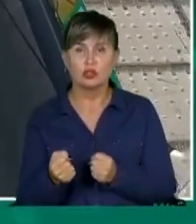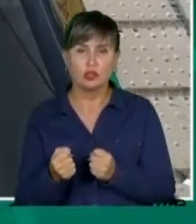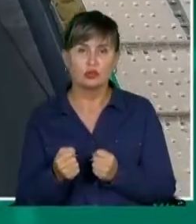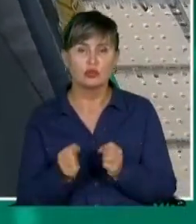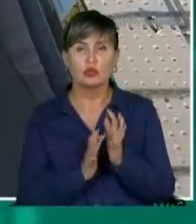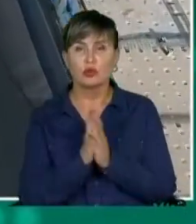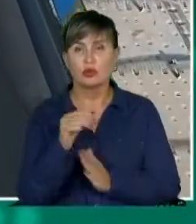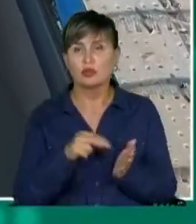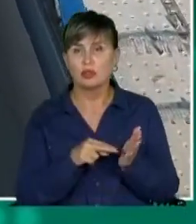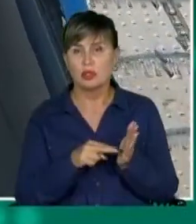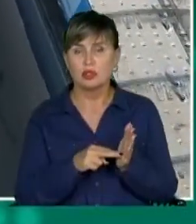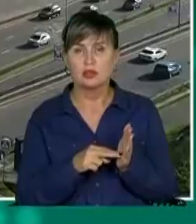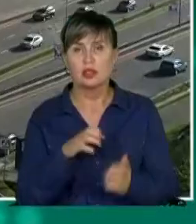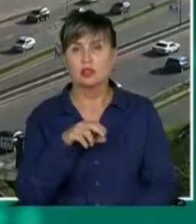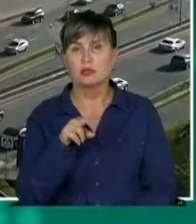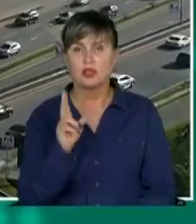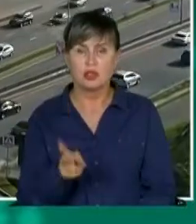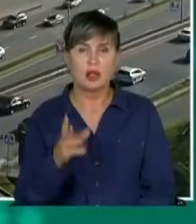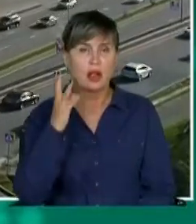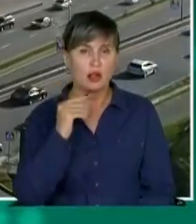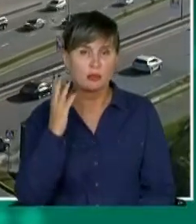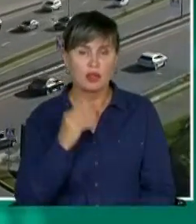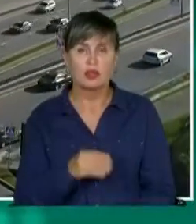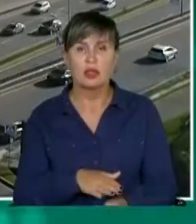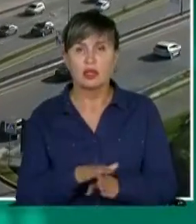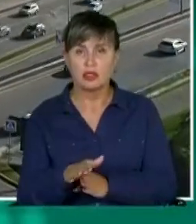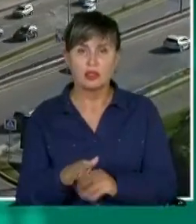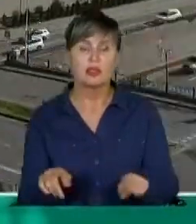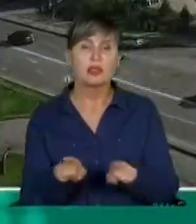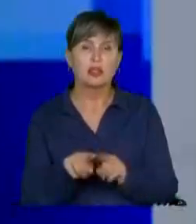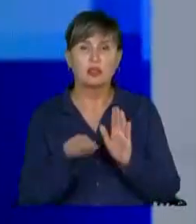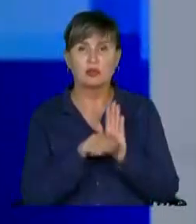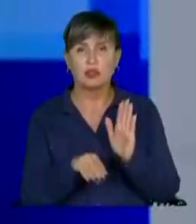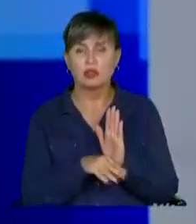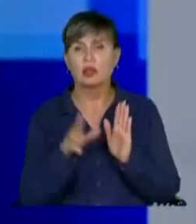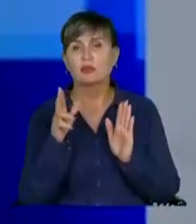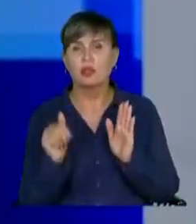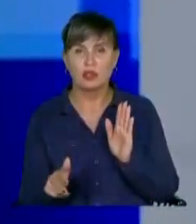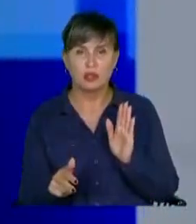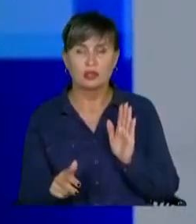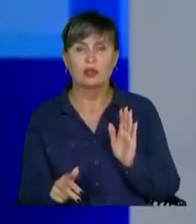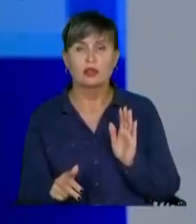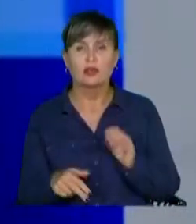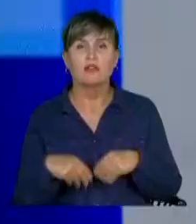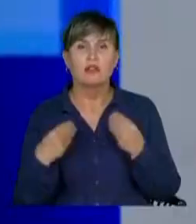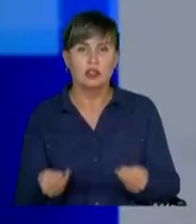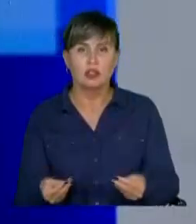В частности, СПК Алматы реализует такие программы, как